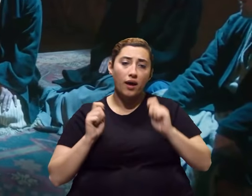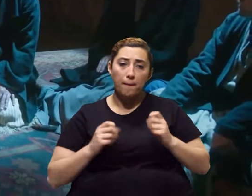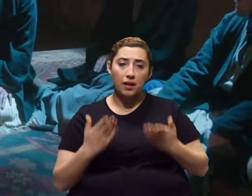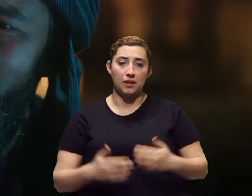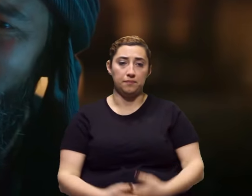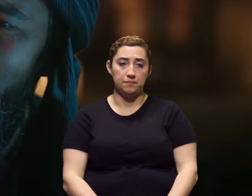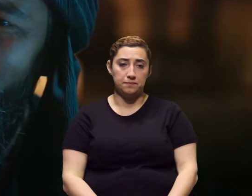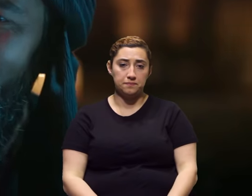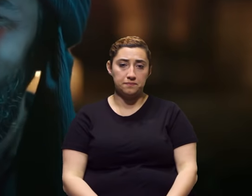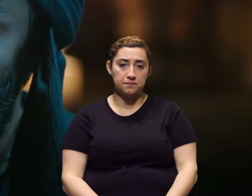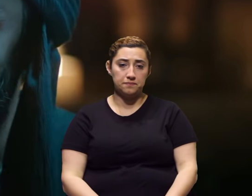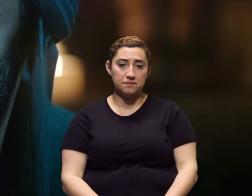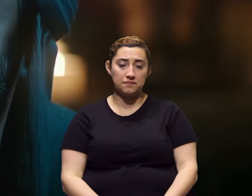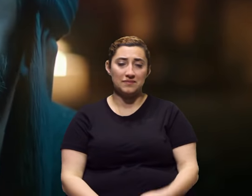kılalım.